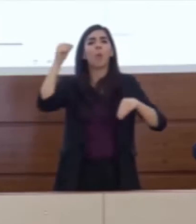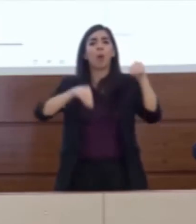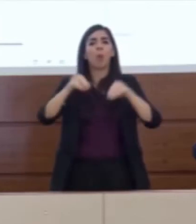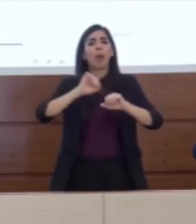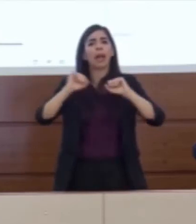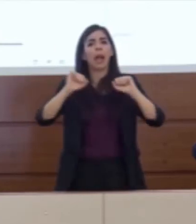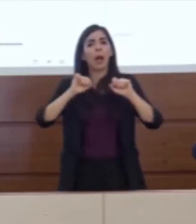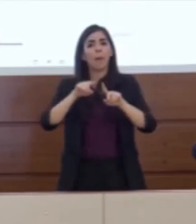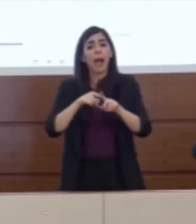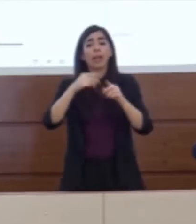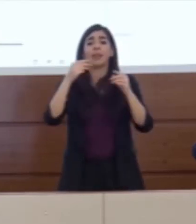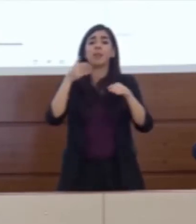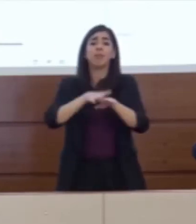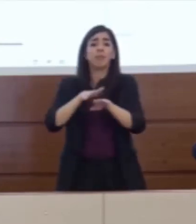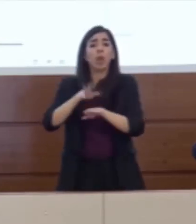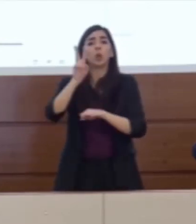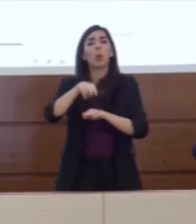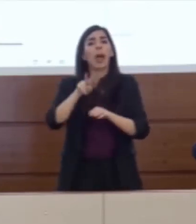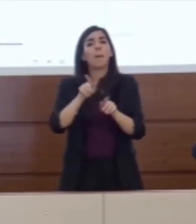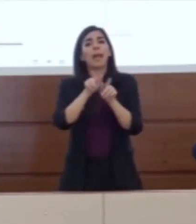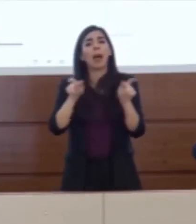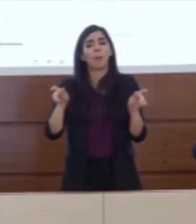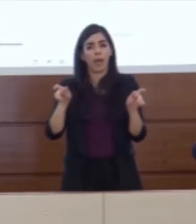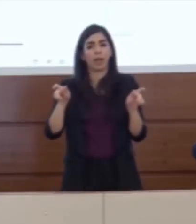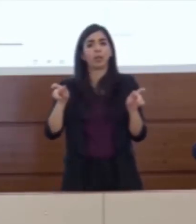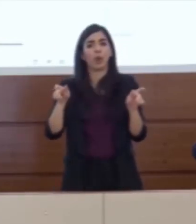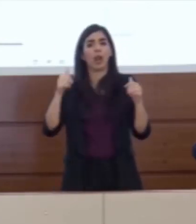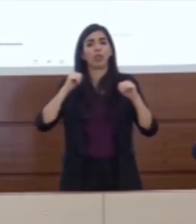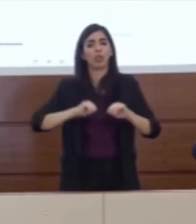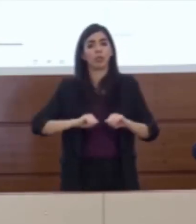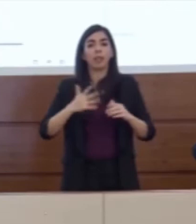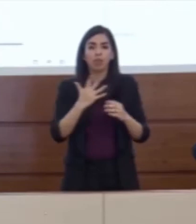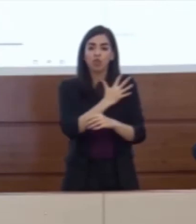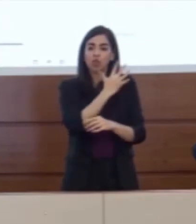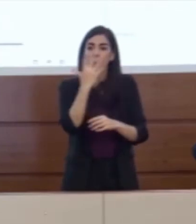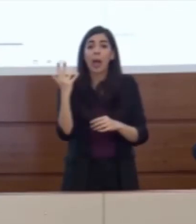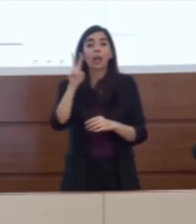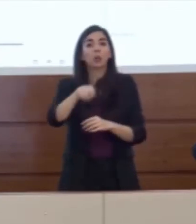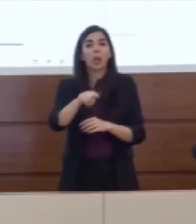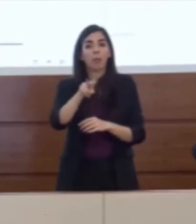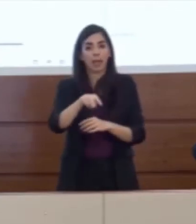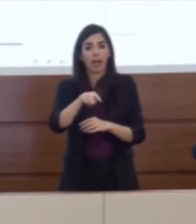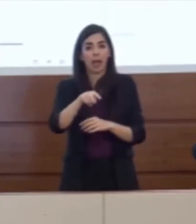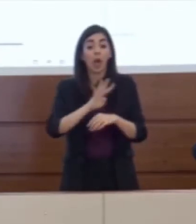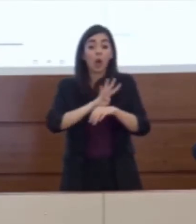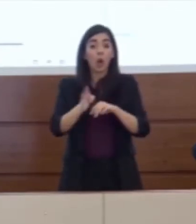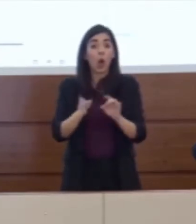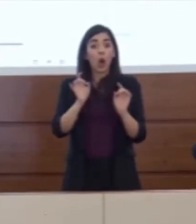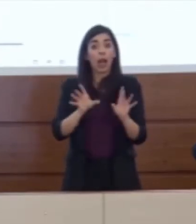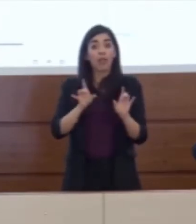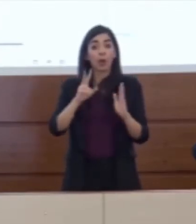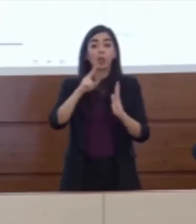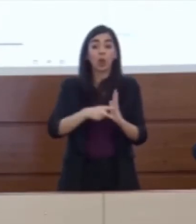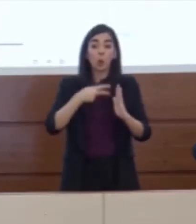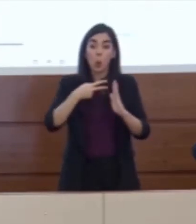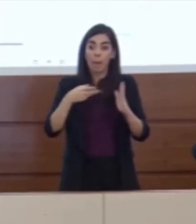consumo tali da pregiudicare il più ampio accesso a tale tipologia di dispositivi e la piena efficacia delle misure di contrasto da tutto ciò la